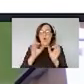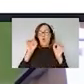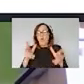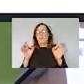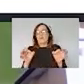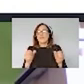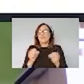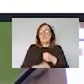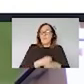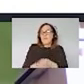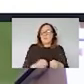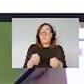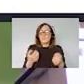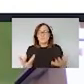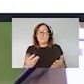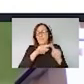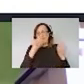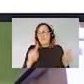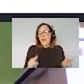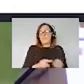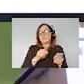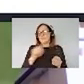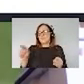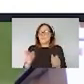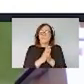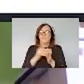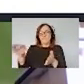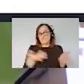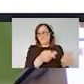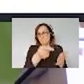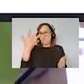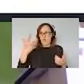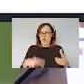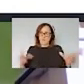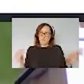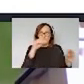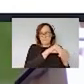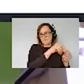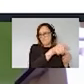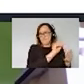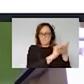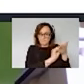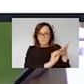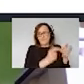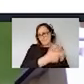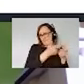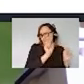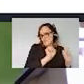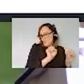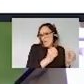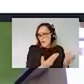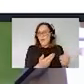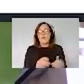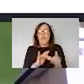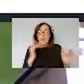teraz popracujmy na tablicach, macie Państwo narzędzia i 5 osób idzie do tego narzędzia, 5 osób właśnie do tego i tak dalej, i generuje